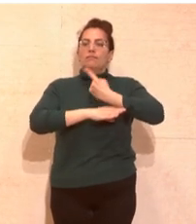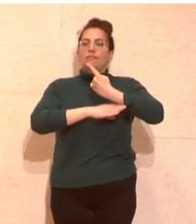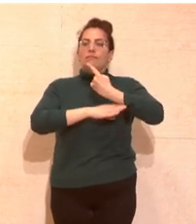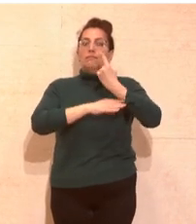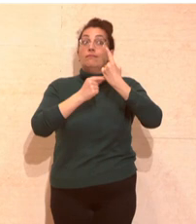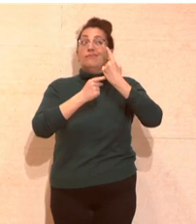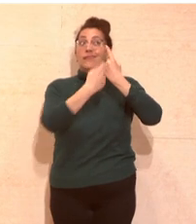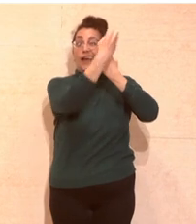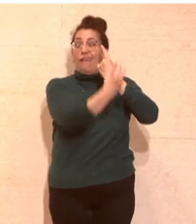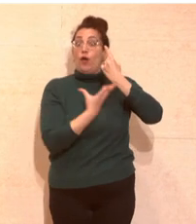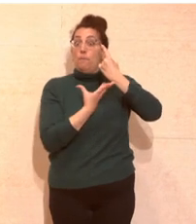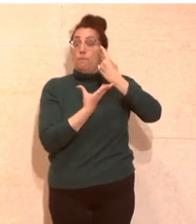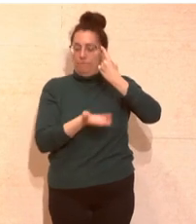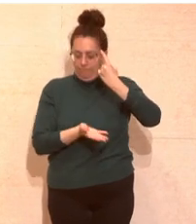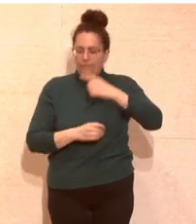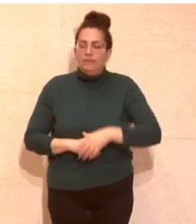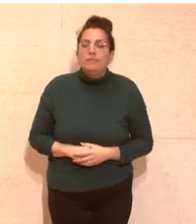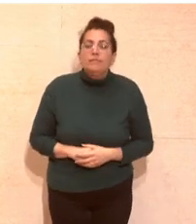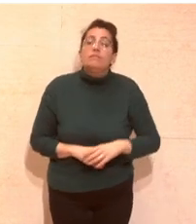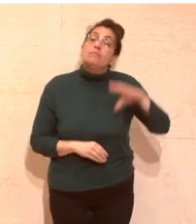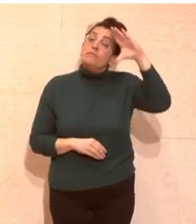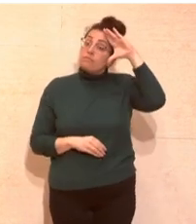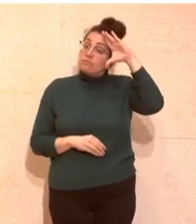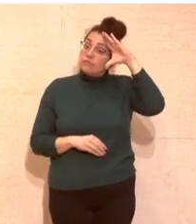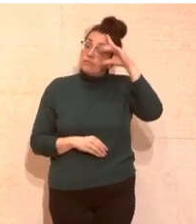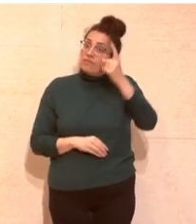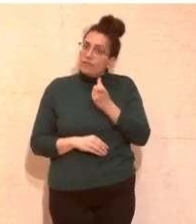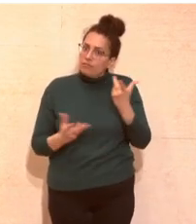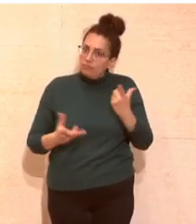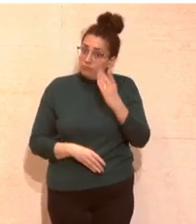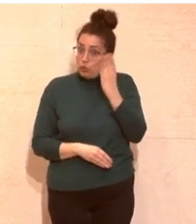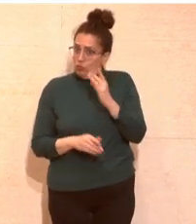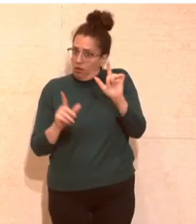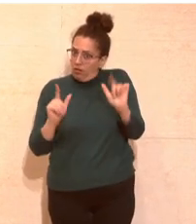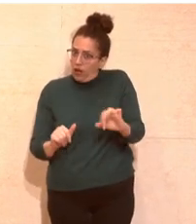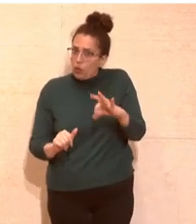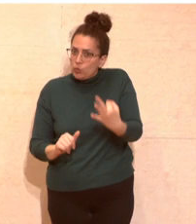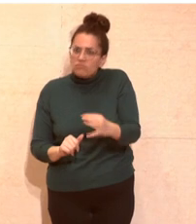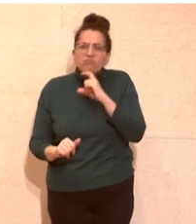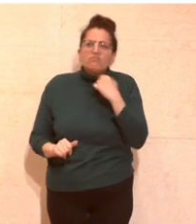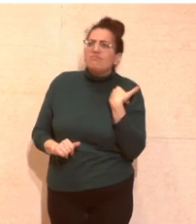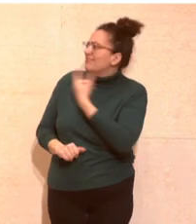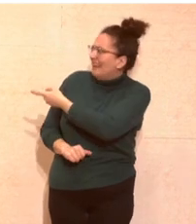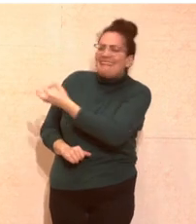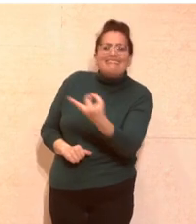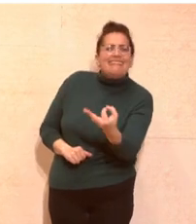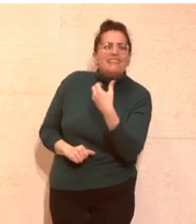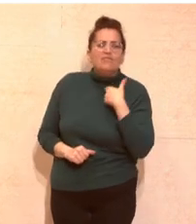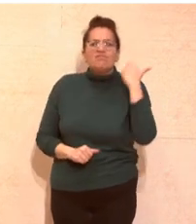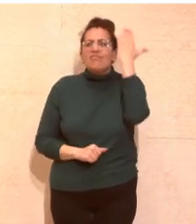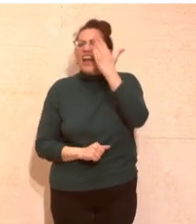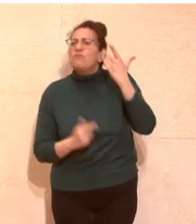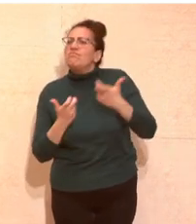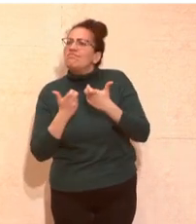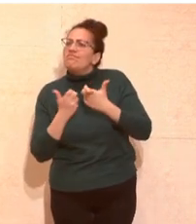le sommeil obéit à des besoins, enfin il y a des besoins, Stéphanie parlait des animaux qui avaient des